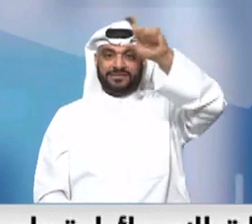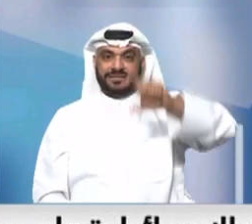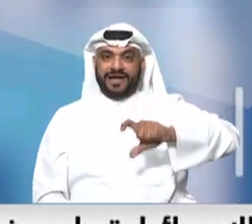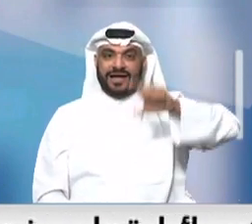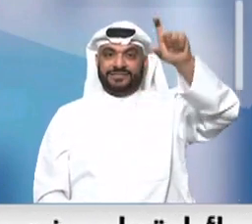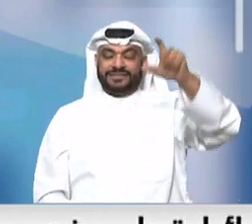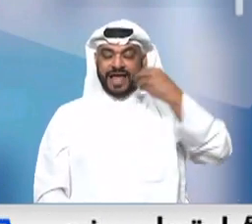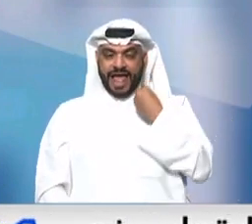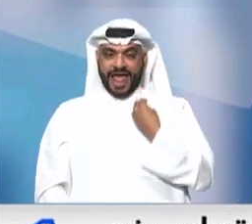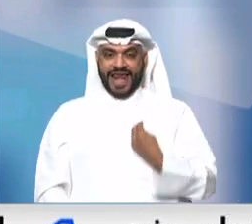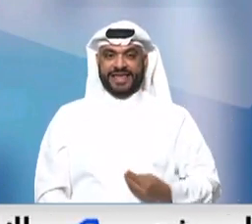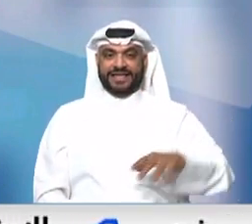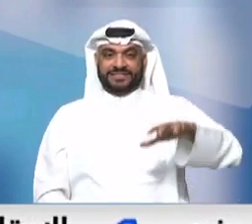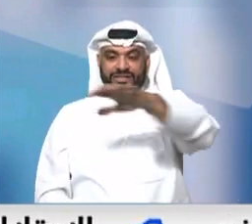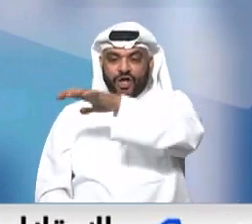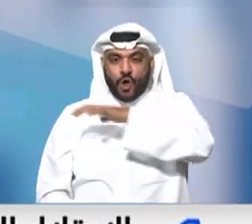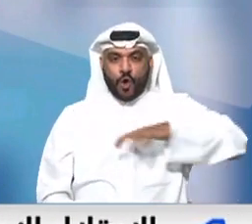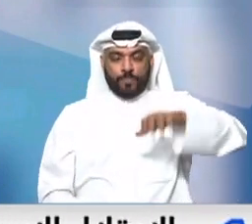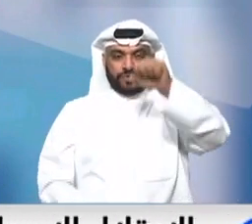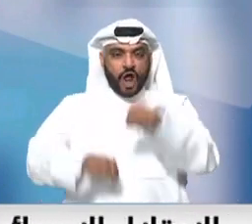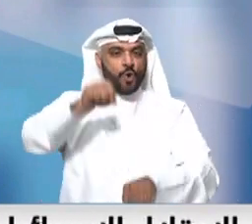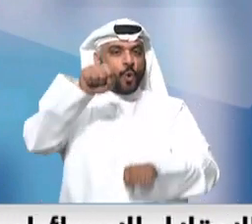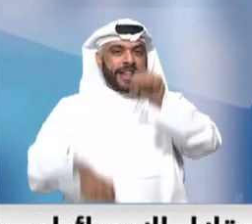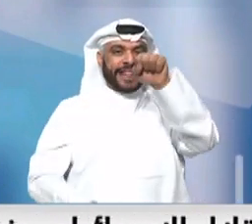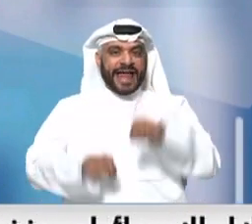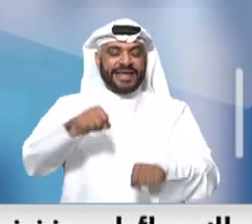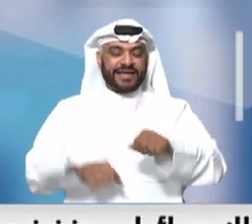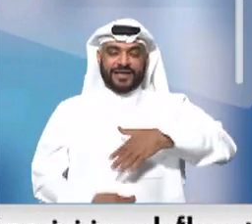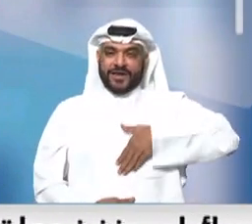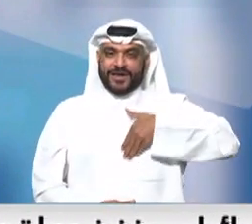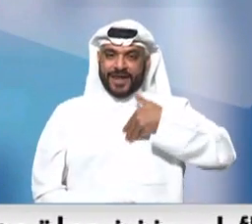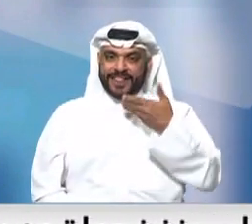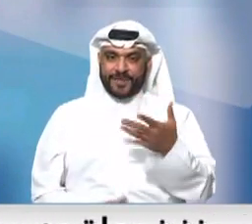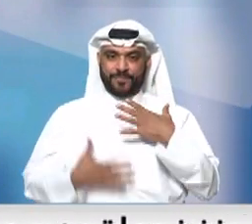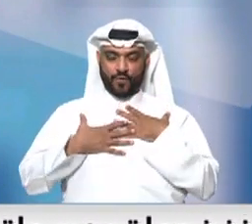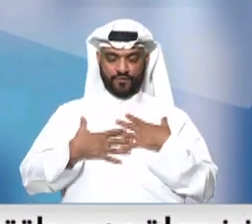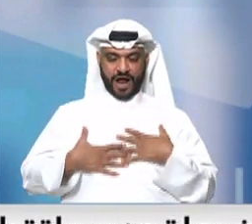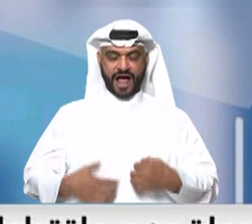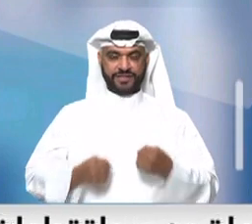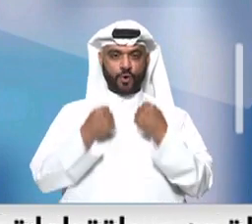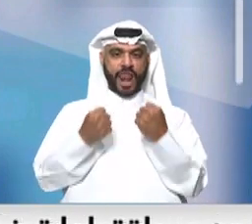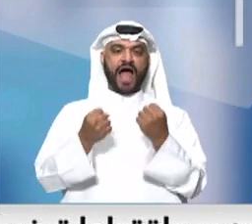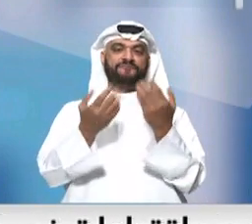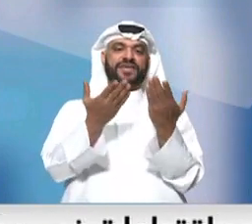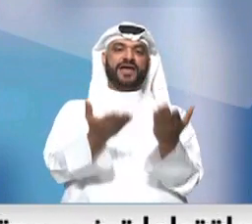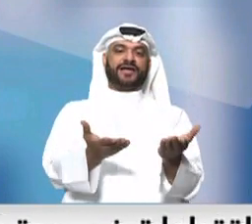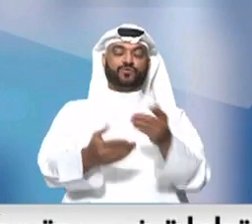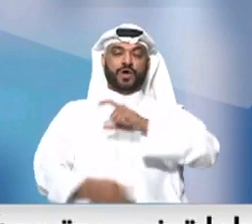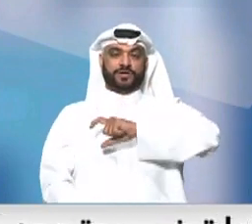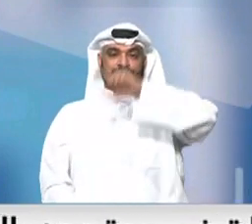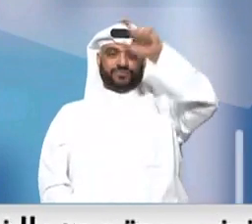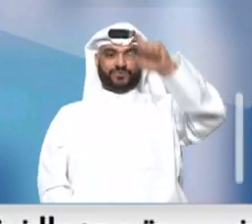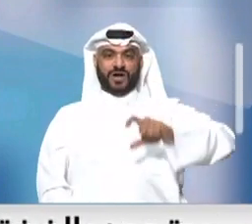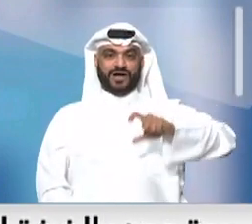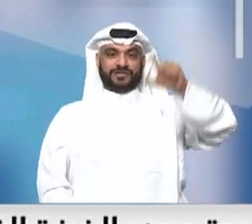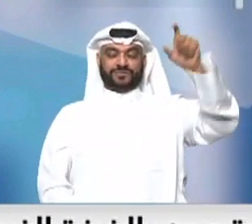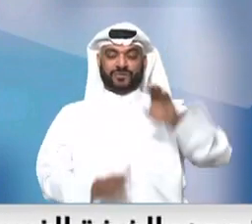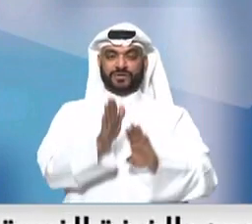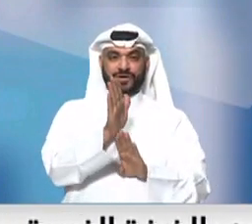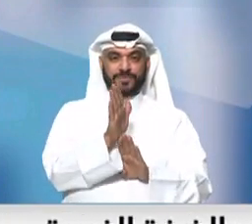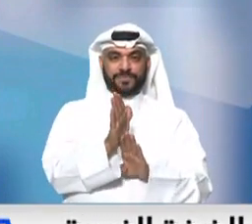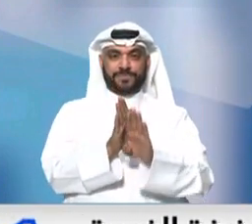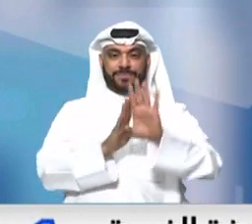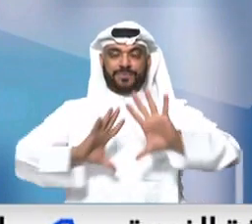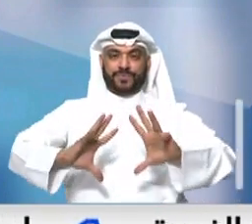العيد الوطني لبلاده، متمنيا سمو رعاه الله لفخامته موفور الصحة والعافية ولنيبال وشعبها الصديق